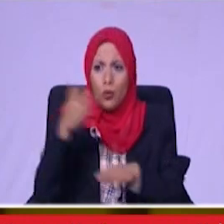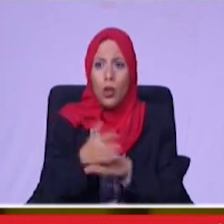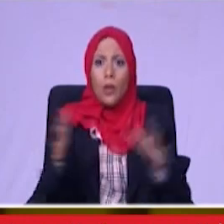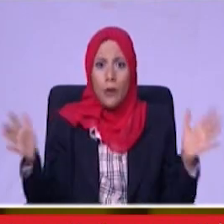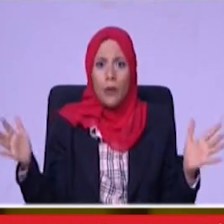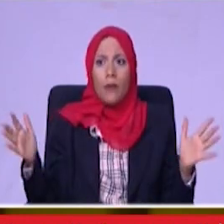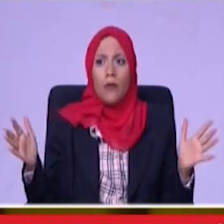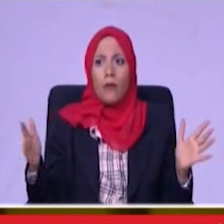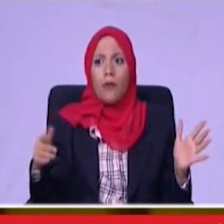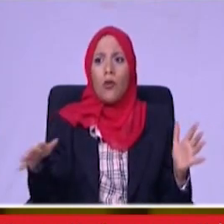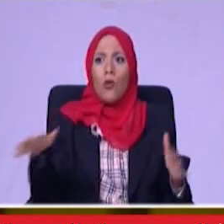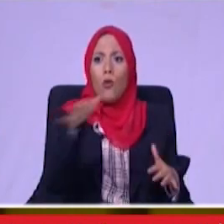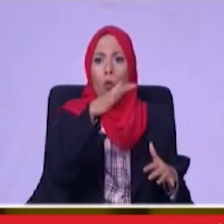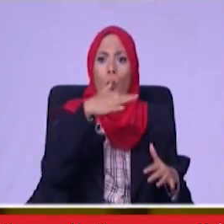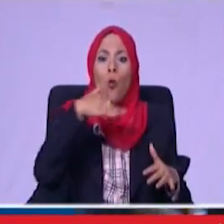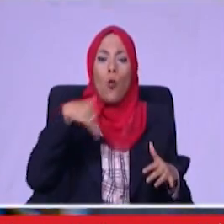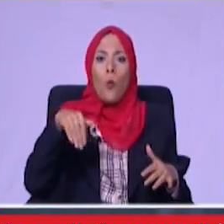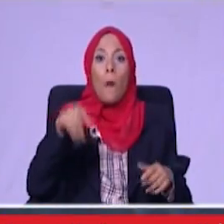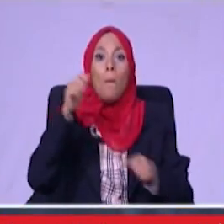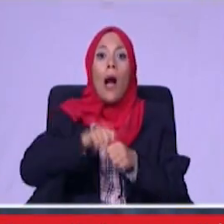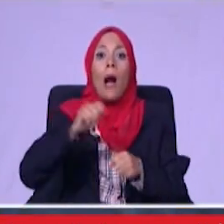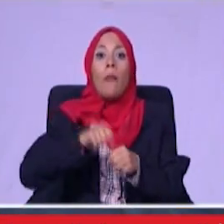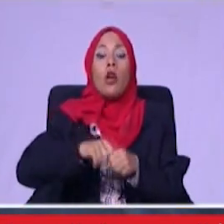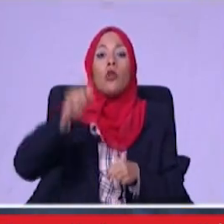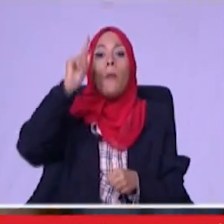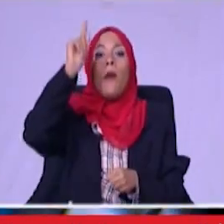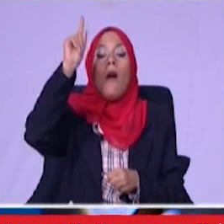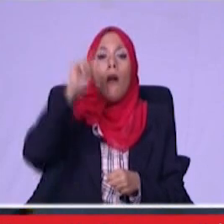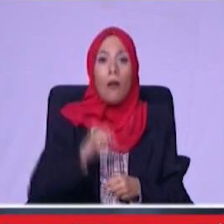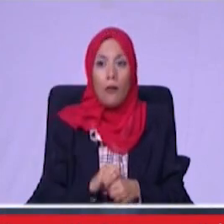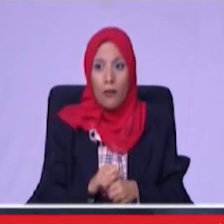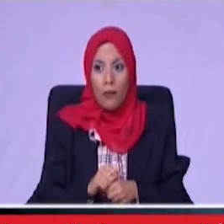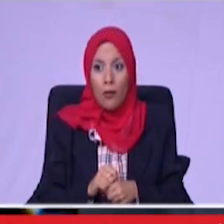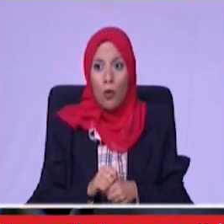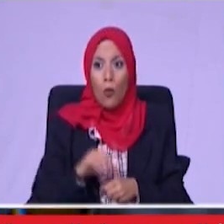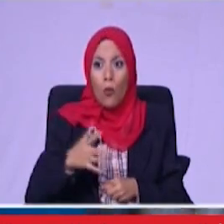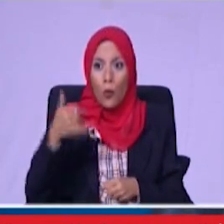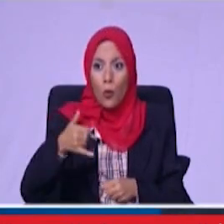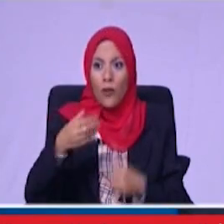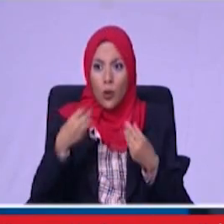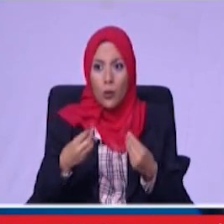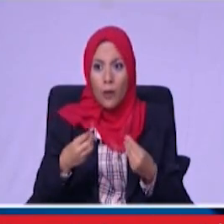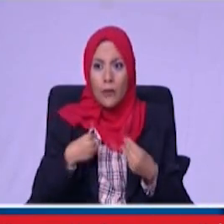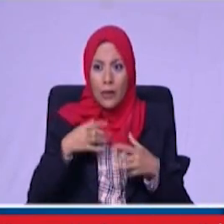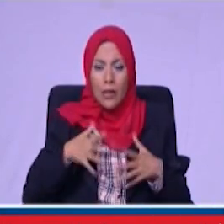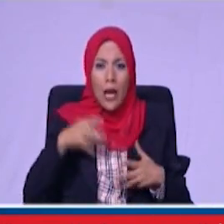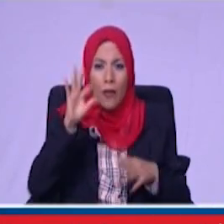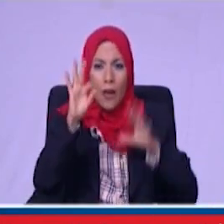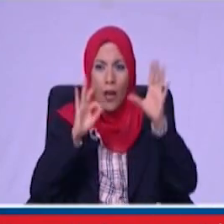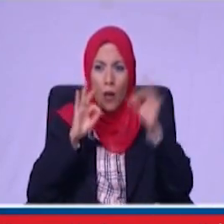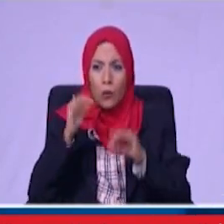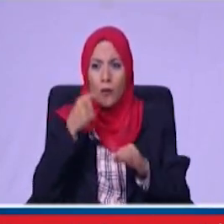الكبرى اللي هي بقى يوم القيامه منصوبه تمام وممكن يبقى نقف عندها شويه كده لكن احنا هناخذ بس